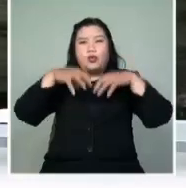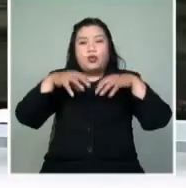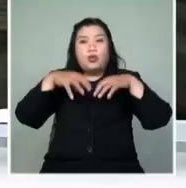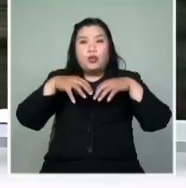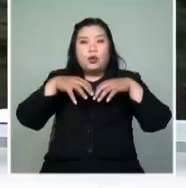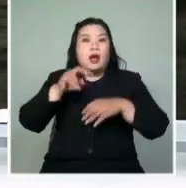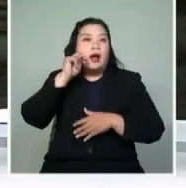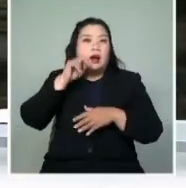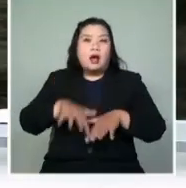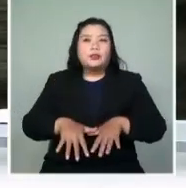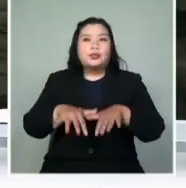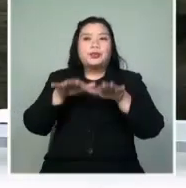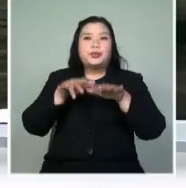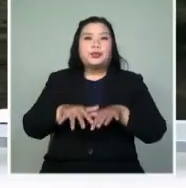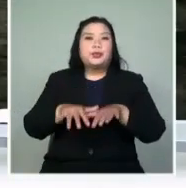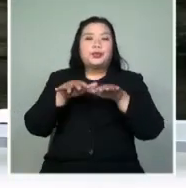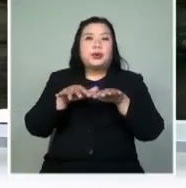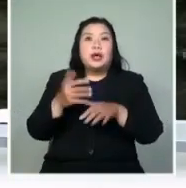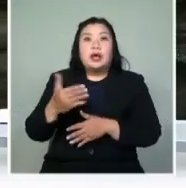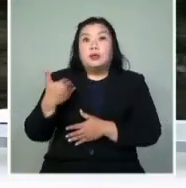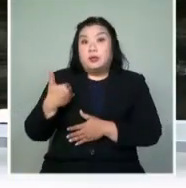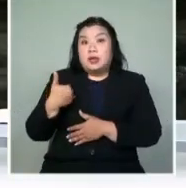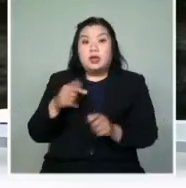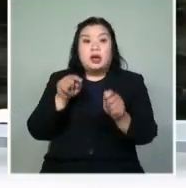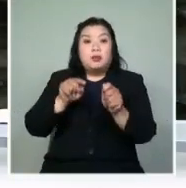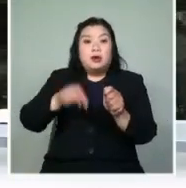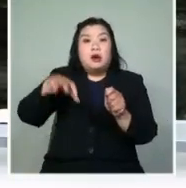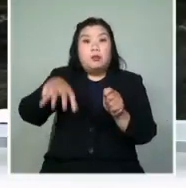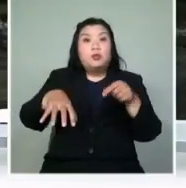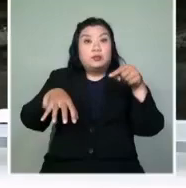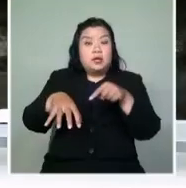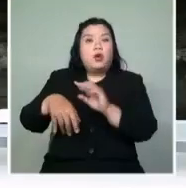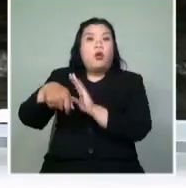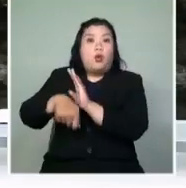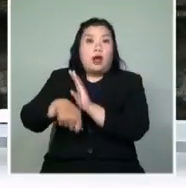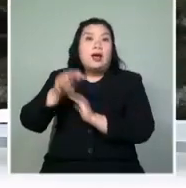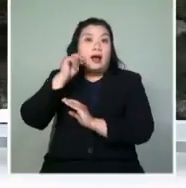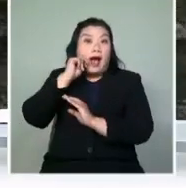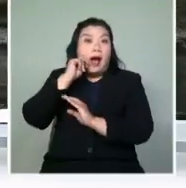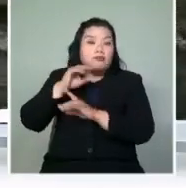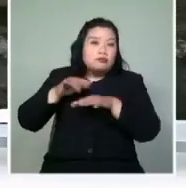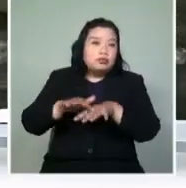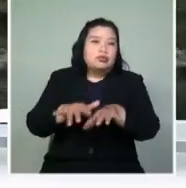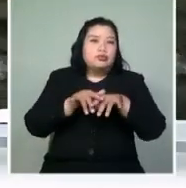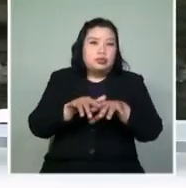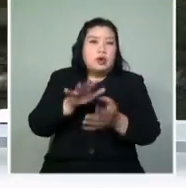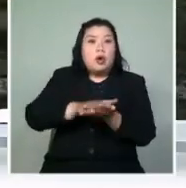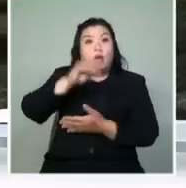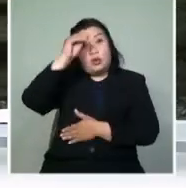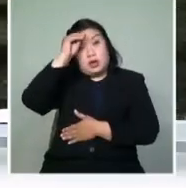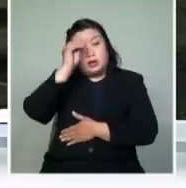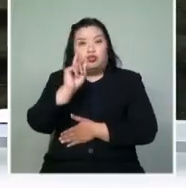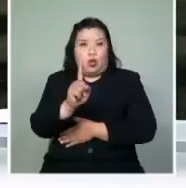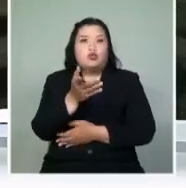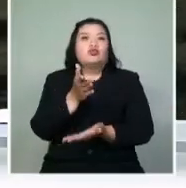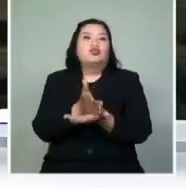ให้เกิดน้ำหลากที่จังหวัดแล้วก็ส่วนตัวเมืองโคราชเองเนี่ยนะครับก็มีน้ำรอการระบายหลายจุดเลยโรงเรียนหลายแห่งก็เลยต้องประก